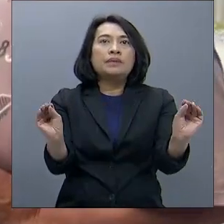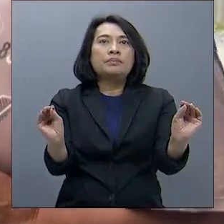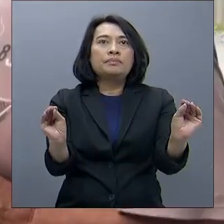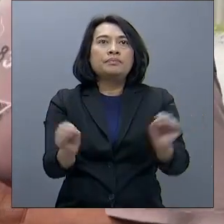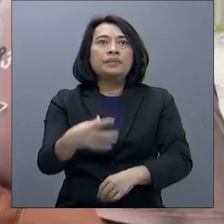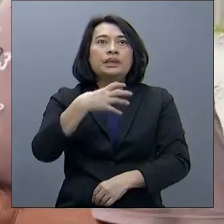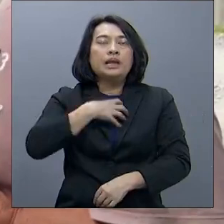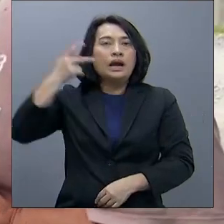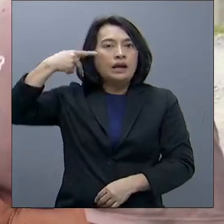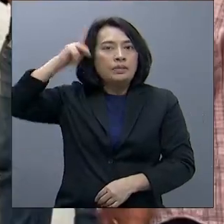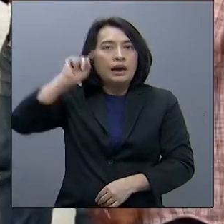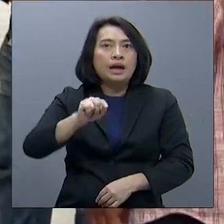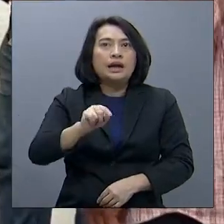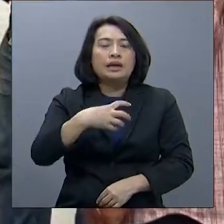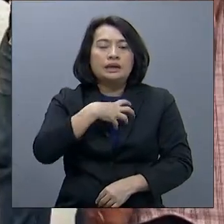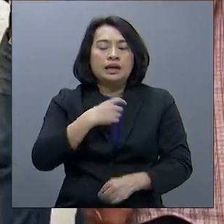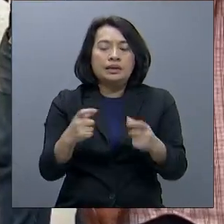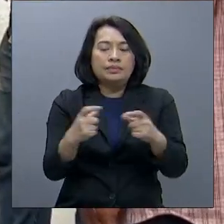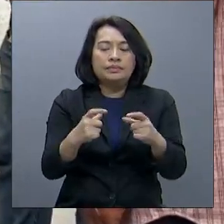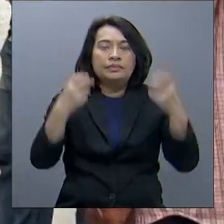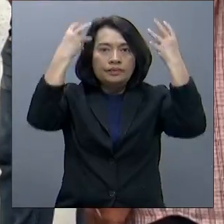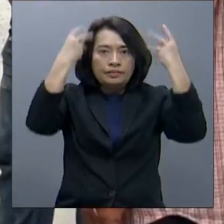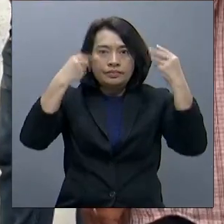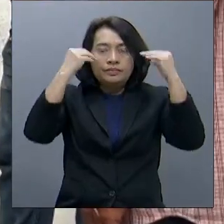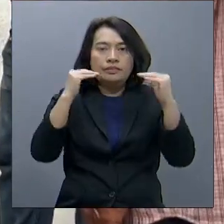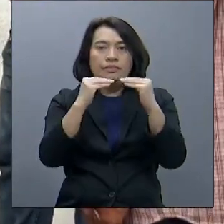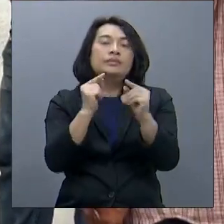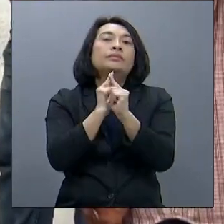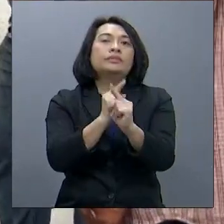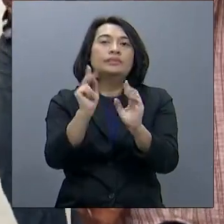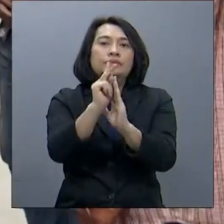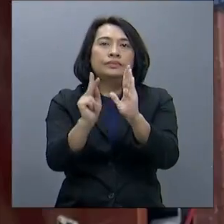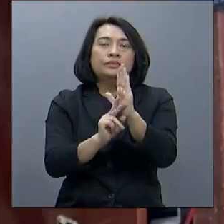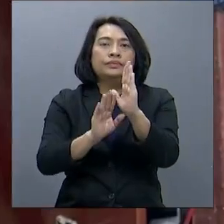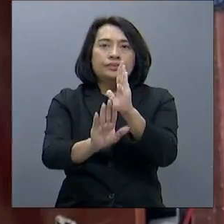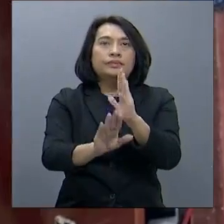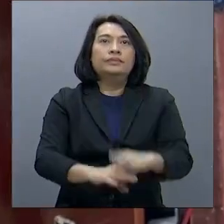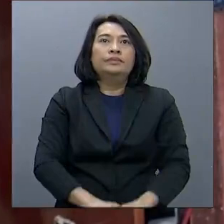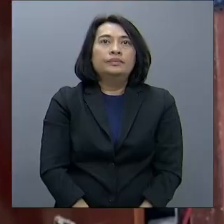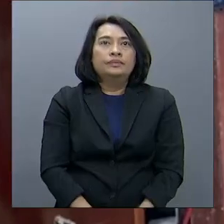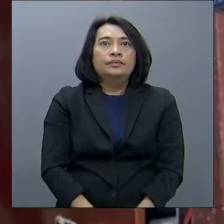ให้ป้าสมนึกมีบัตรประชาชนจะได้ใช้สิทธิ์ตามกฎหมายค่ะ จ